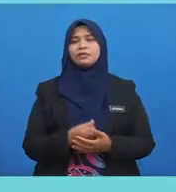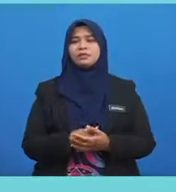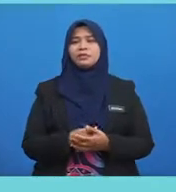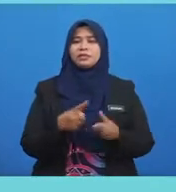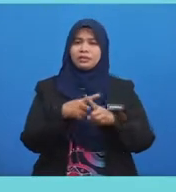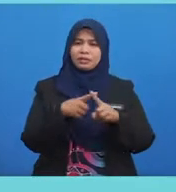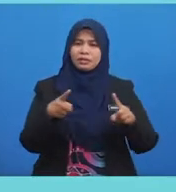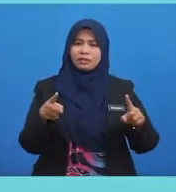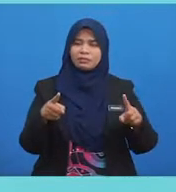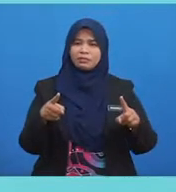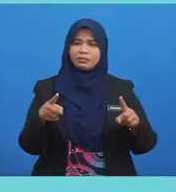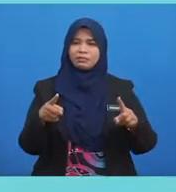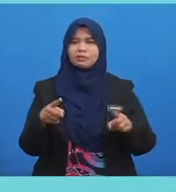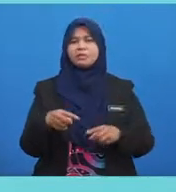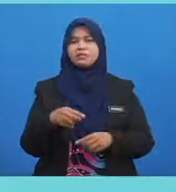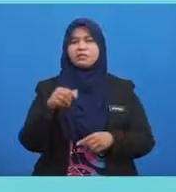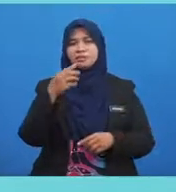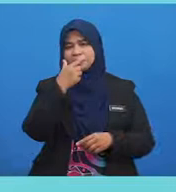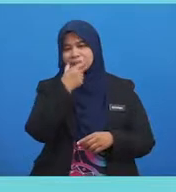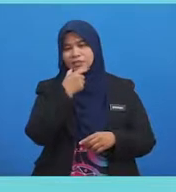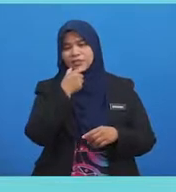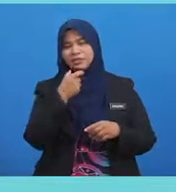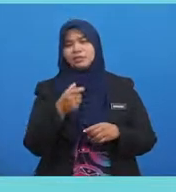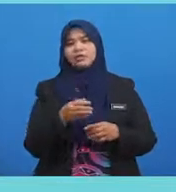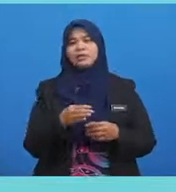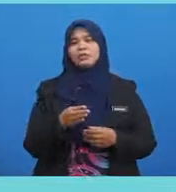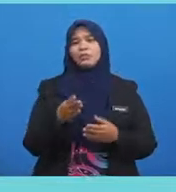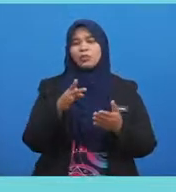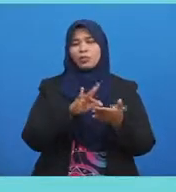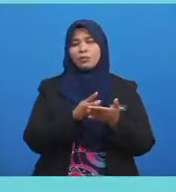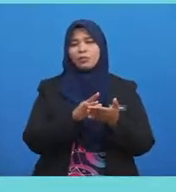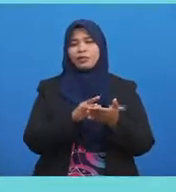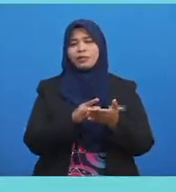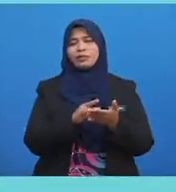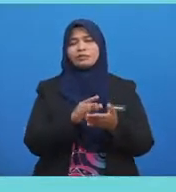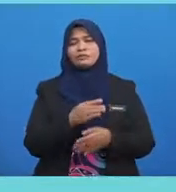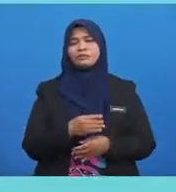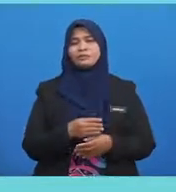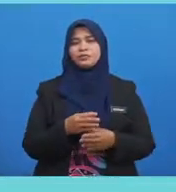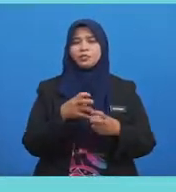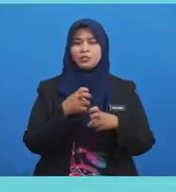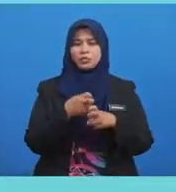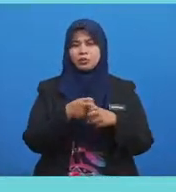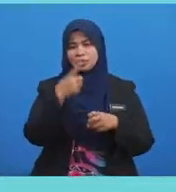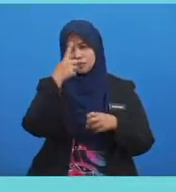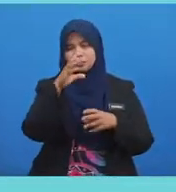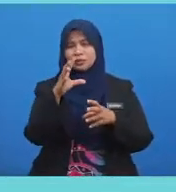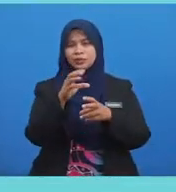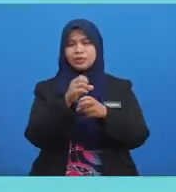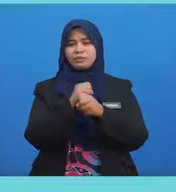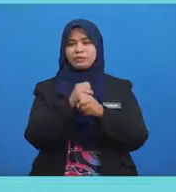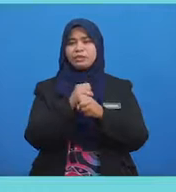dan ubat-ubatan sukar didapati. Sekiranya ada bekalan tersebut, harganya melambung